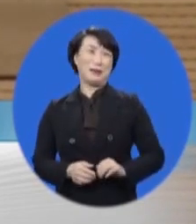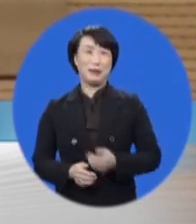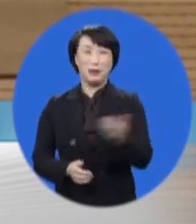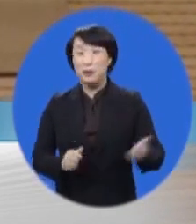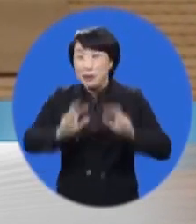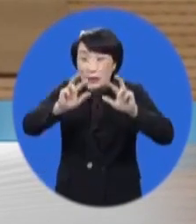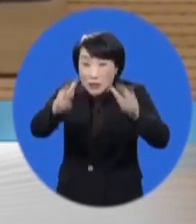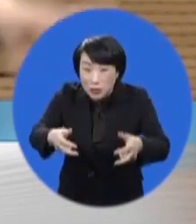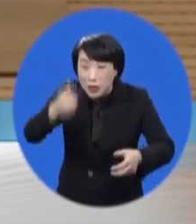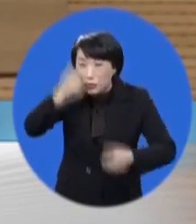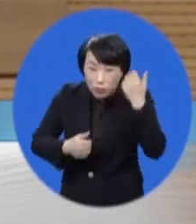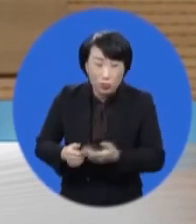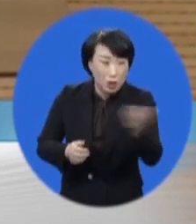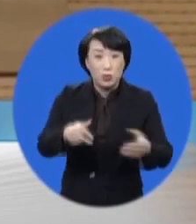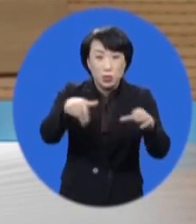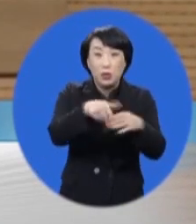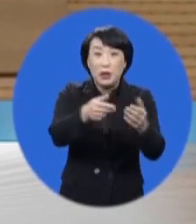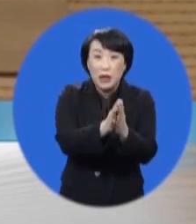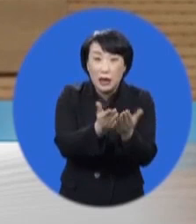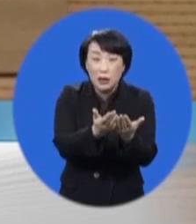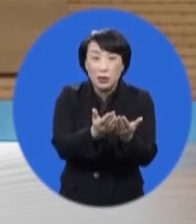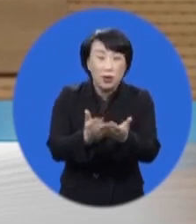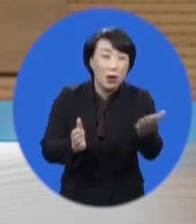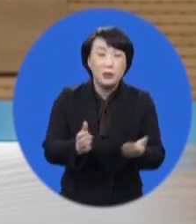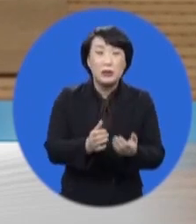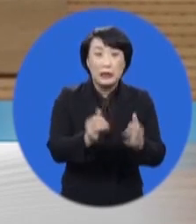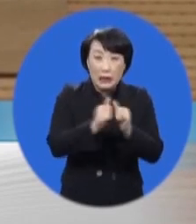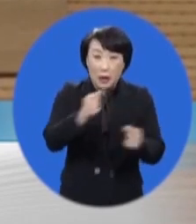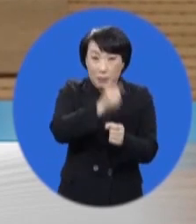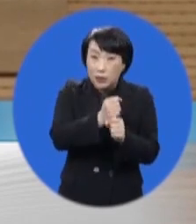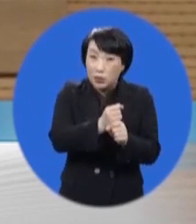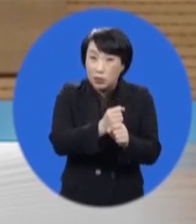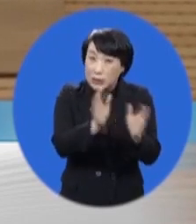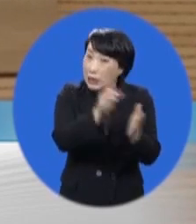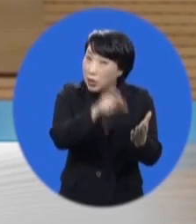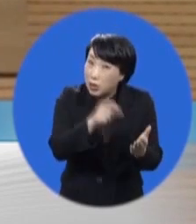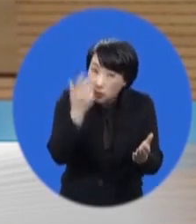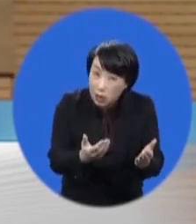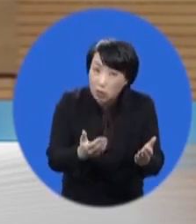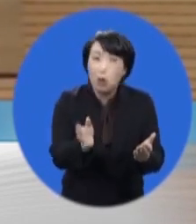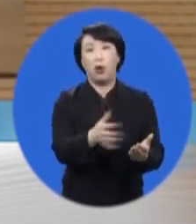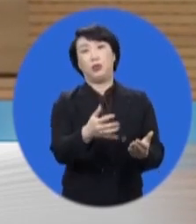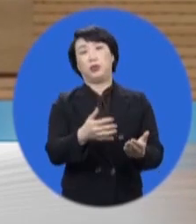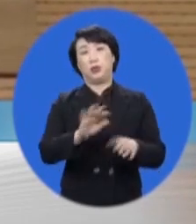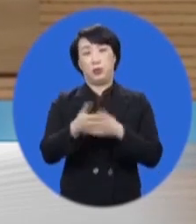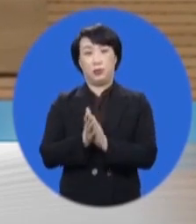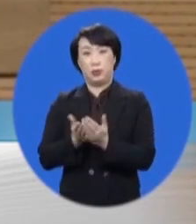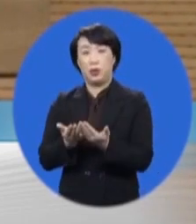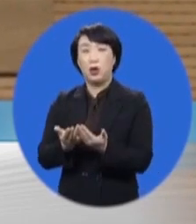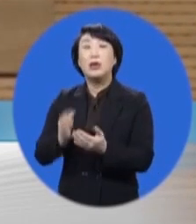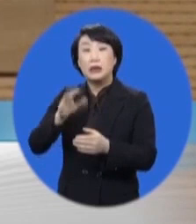지구상에 어떤 종교의 경전이 인간을 만들었다는 데가 있는가? 창세기